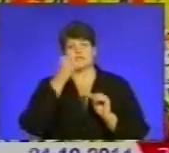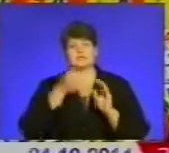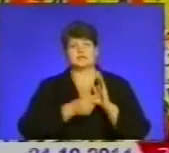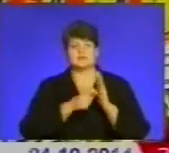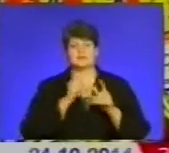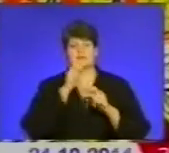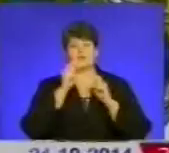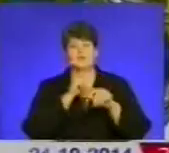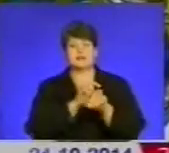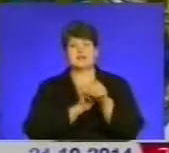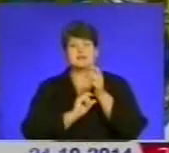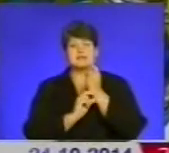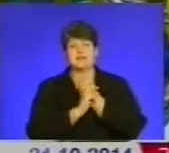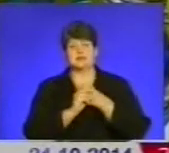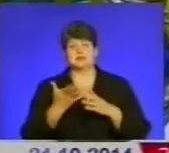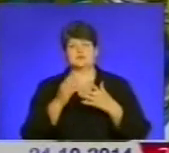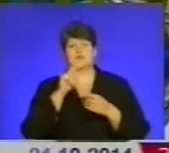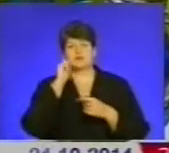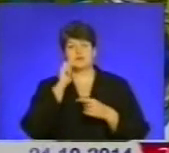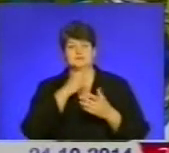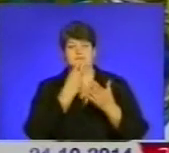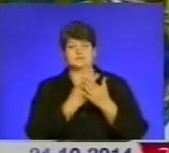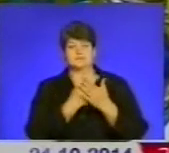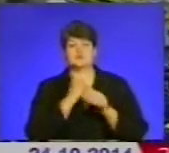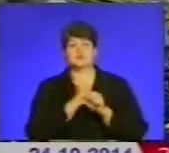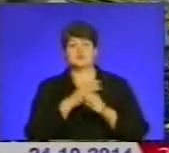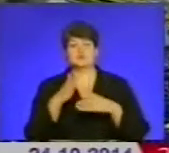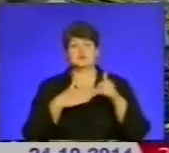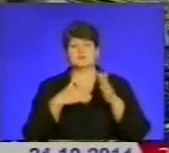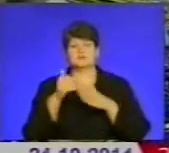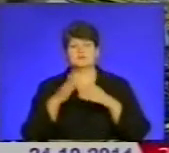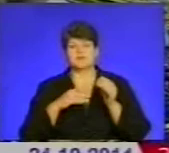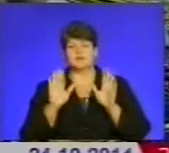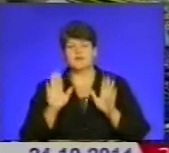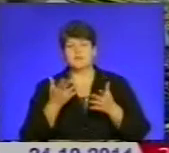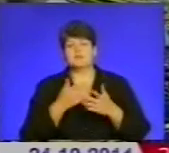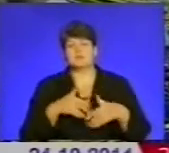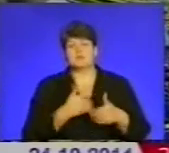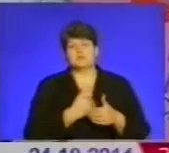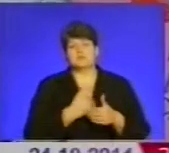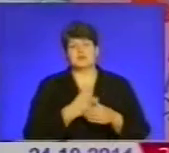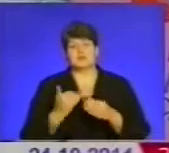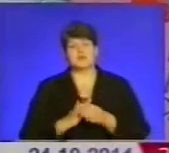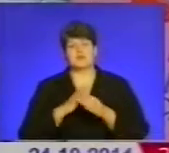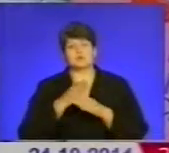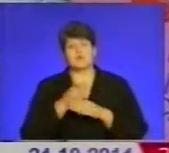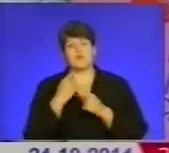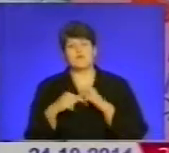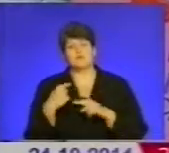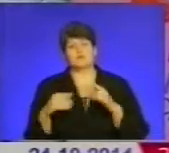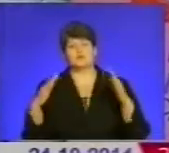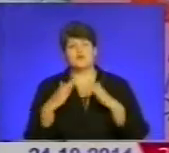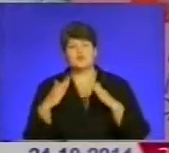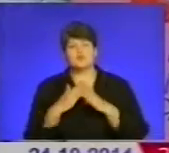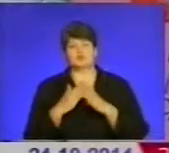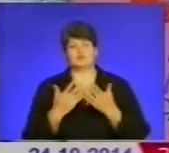захисникам браслети з українською символікою, зроблені власними руками. Діти побажали гостям та їх побратимам повернутися скоріше додому